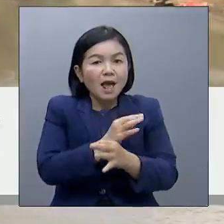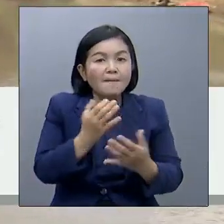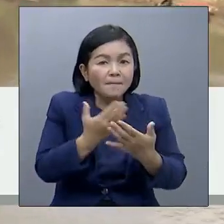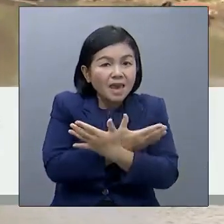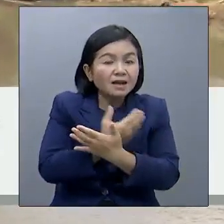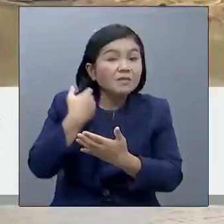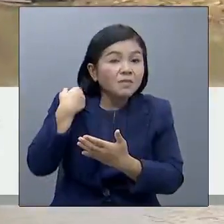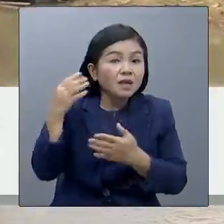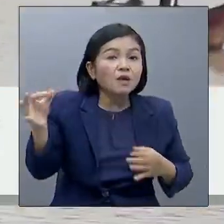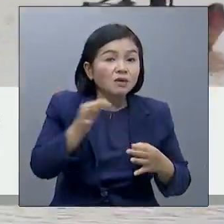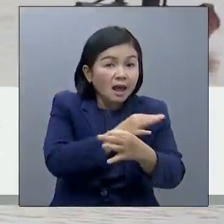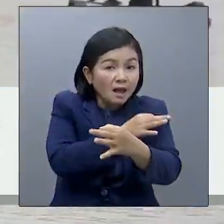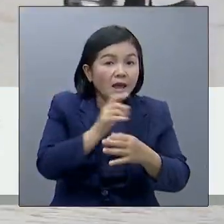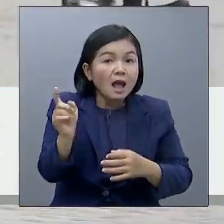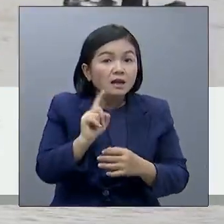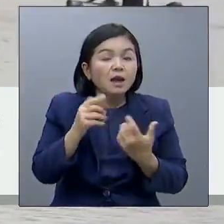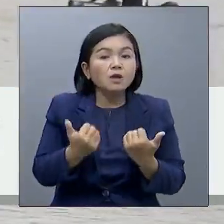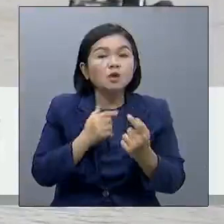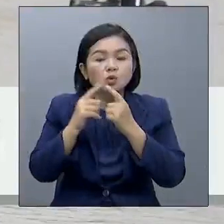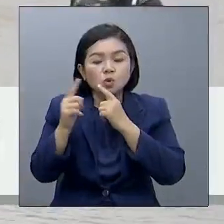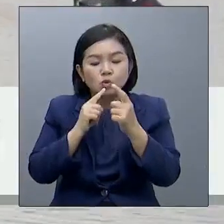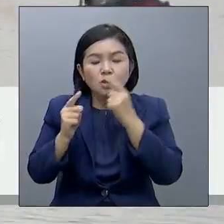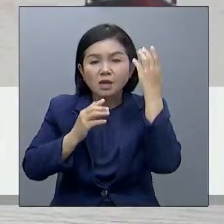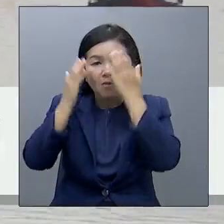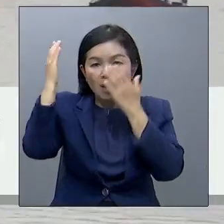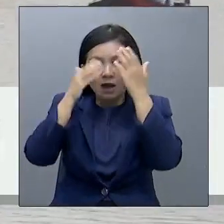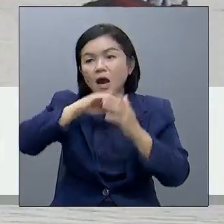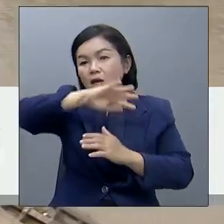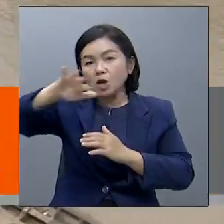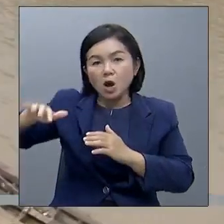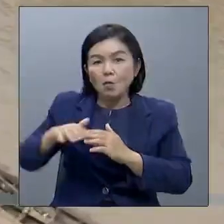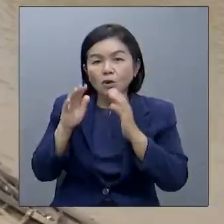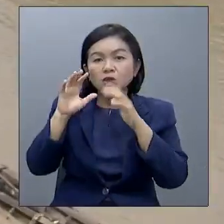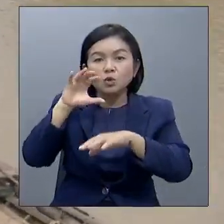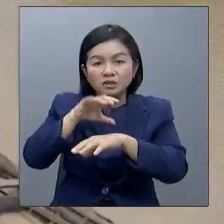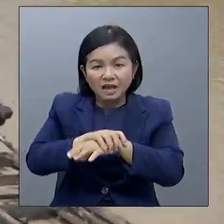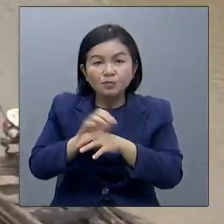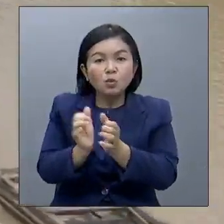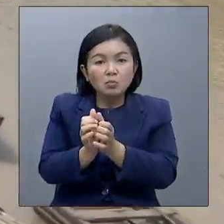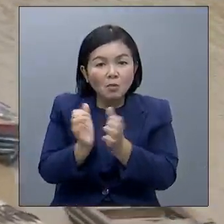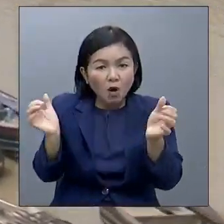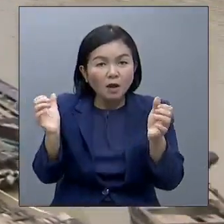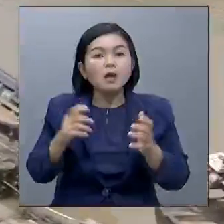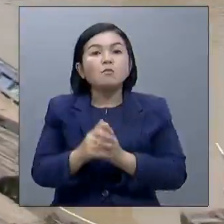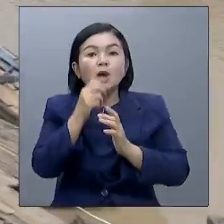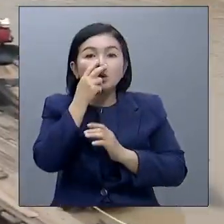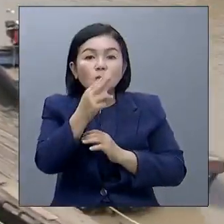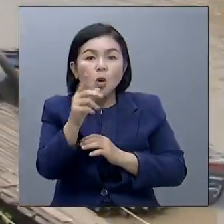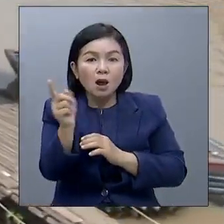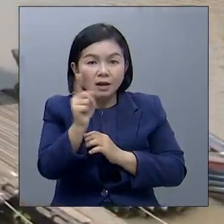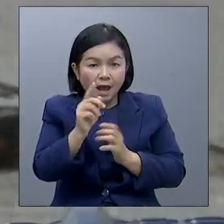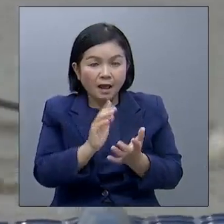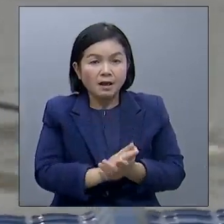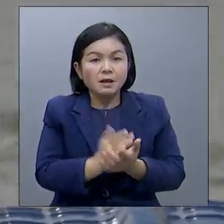างหนึ่งเพื่อให้ตัวประกันได้รับการปล่อยตัวทั้งหมดขณะเดียวกันก็จะหารือร่วมกันเกี่ยวกับการสำรวจเส้นทางเชื่อมด่านสะเดาแห่ง